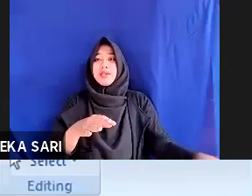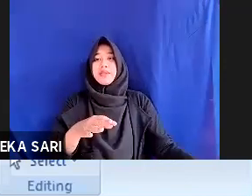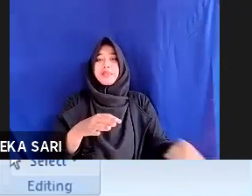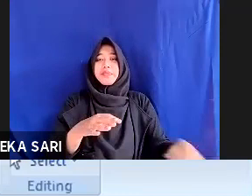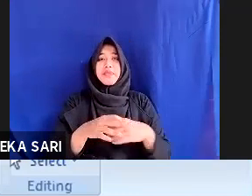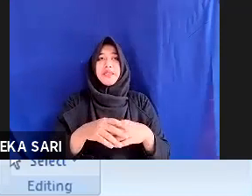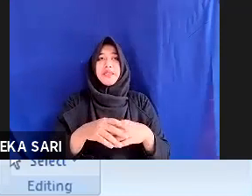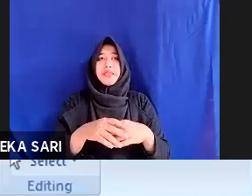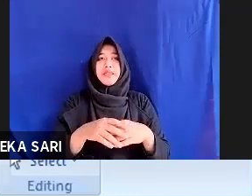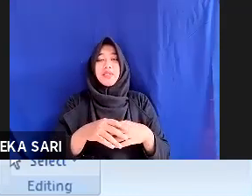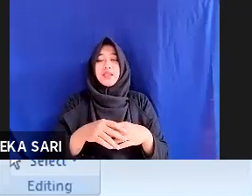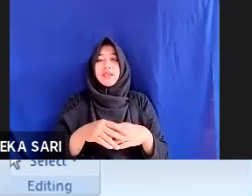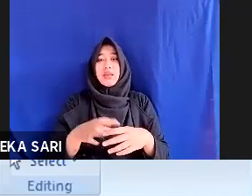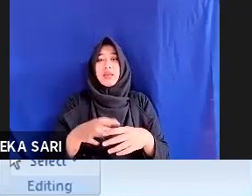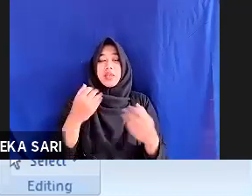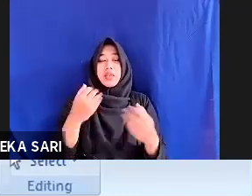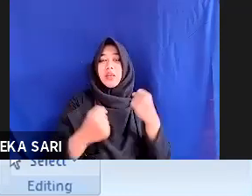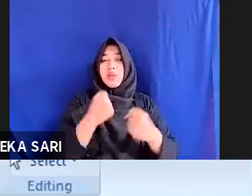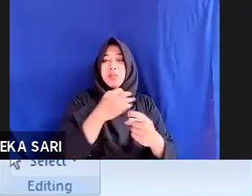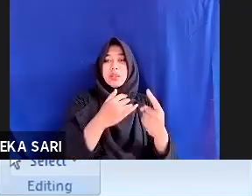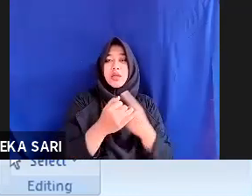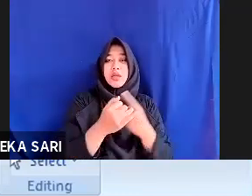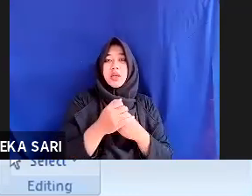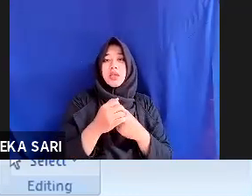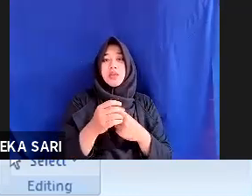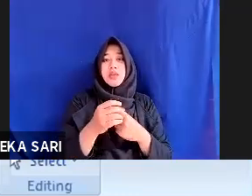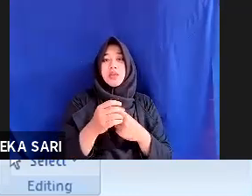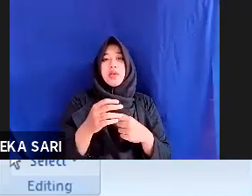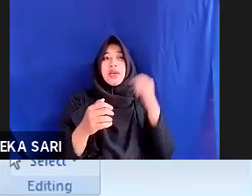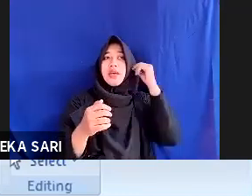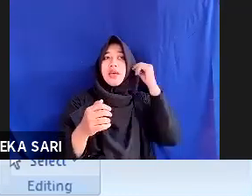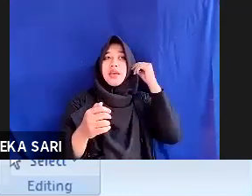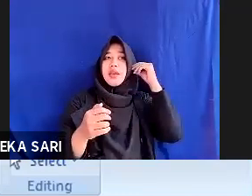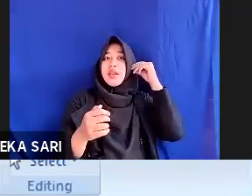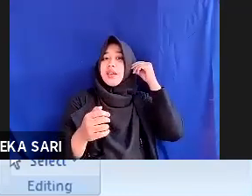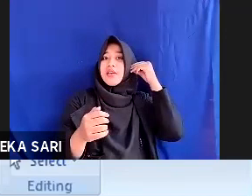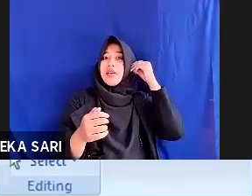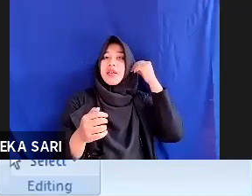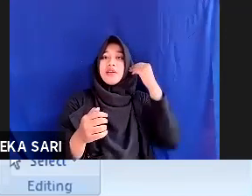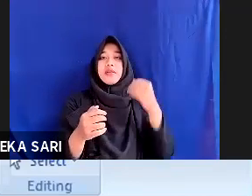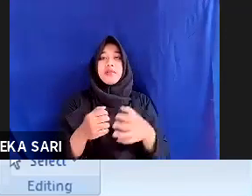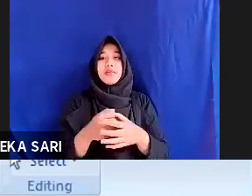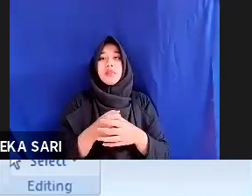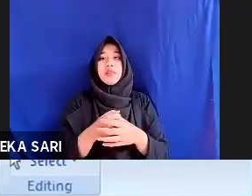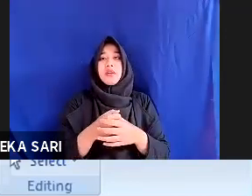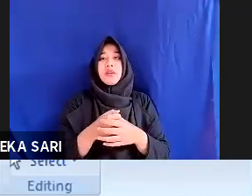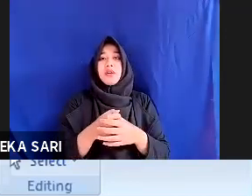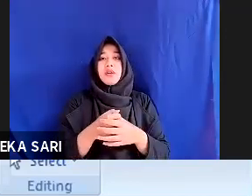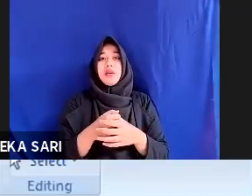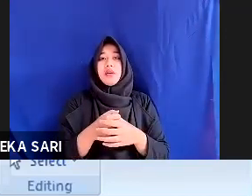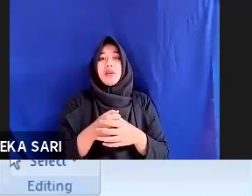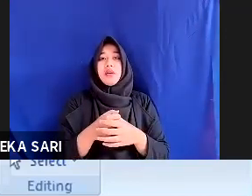adalah mengilhami apa yang dilakukan oleh negara. Apa yang dilakukan masyarakat sipil itu bisa kerjasama dengan swasta dan negara